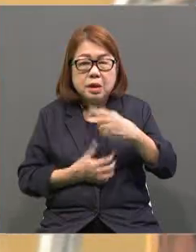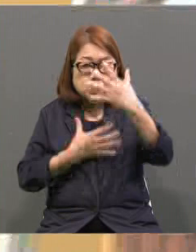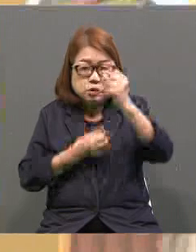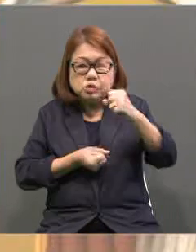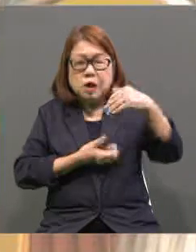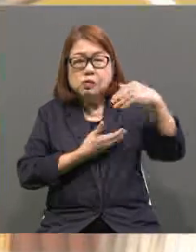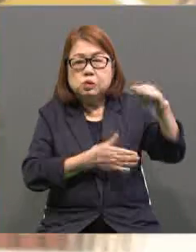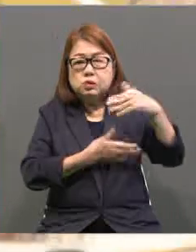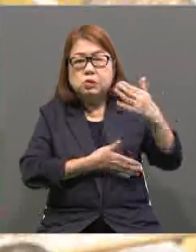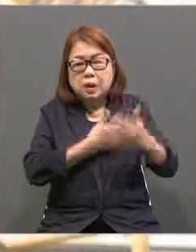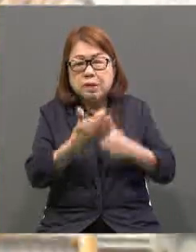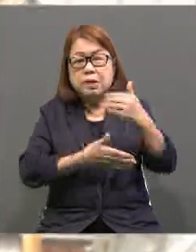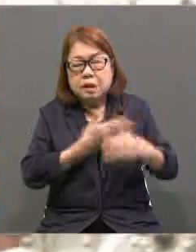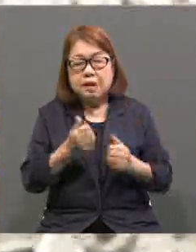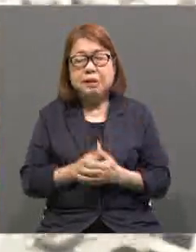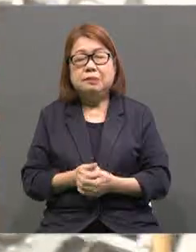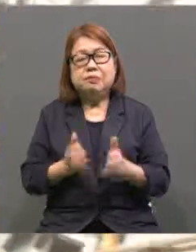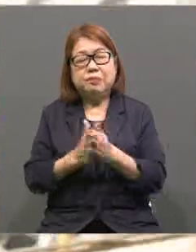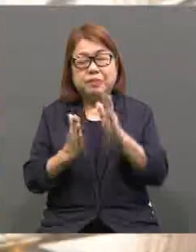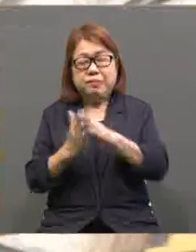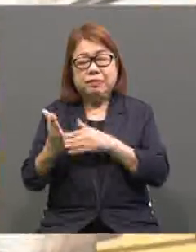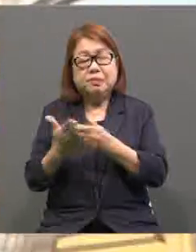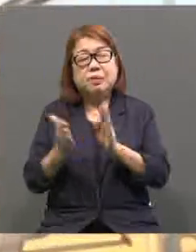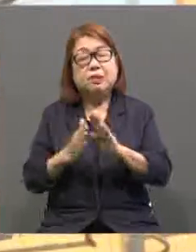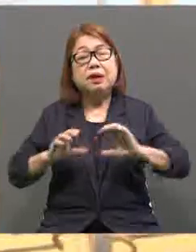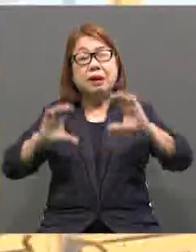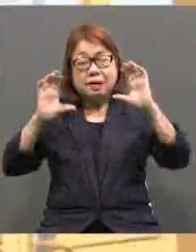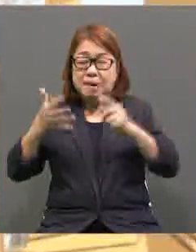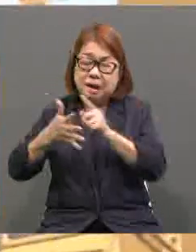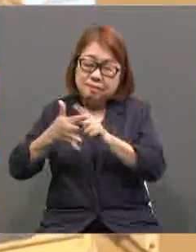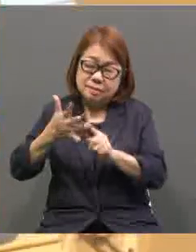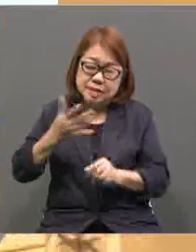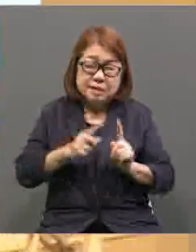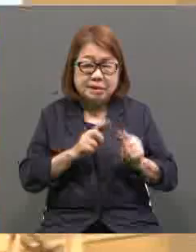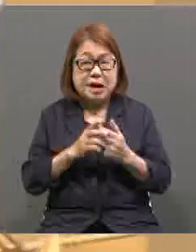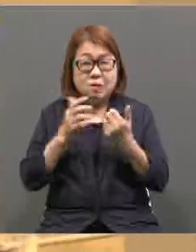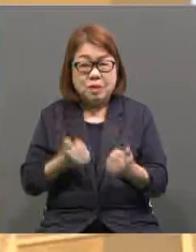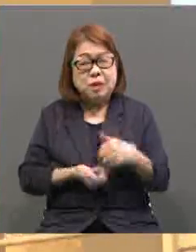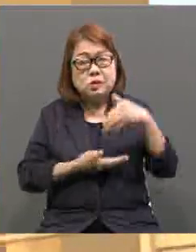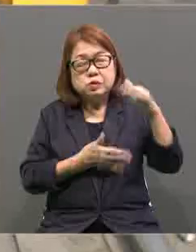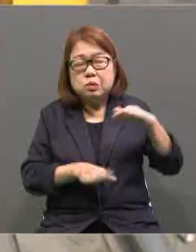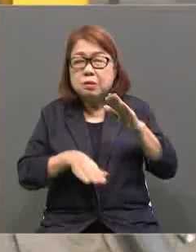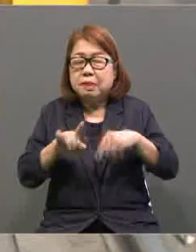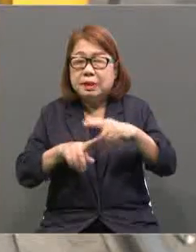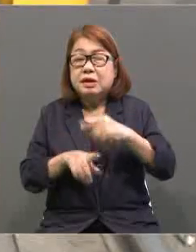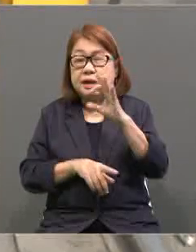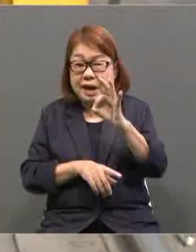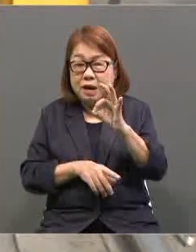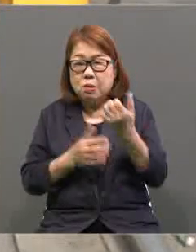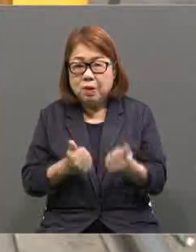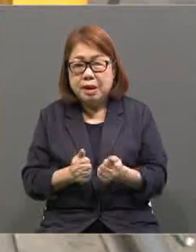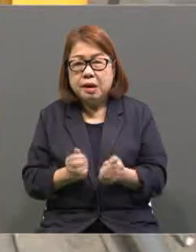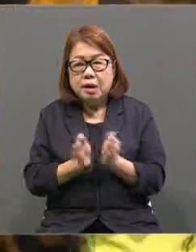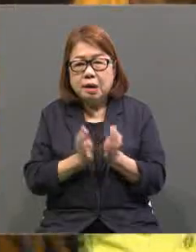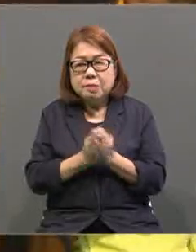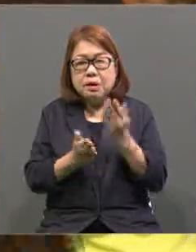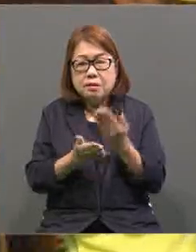ความโดดเด่นมากขึ้นการขับเคลื่อนนโยบายของรัฐบาลต่างๆเหล่านี้ก็เลยทำทำให้การส่งออกตัวเลขเดือนกันยายนล่าสุดเนี่ยมีมูลค่า